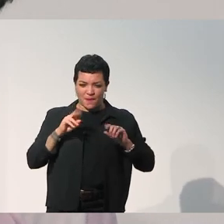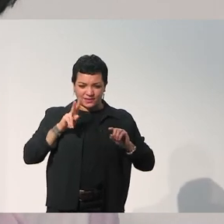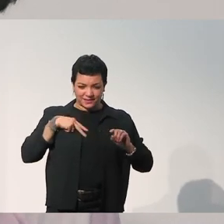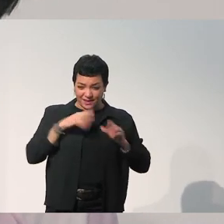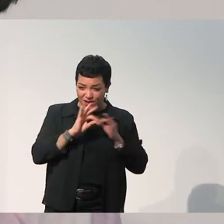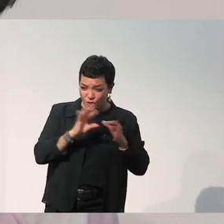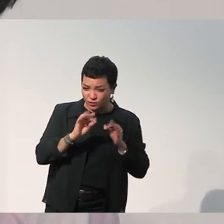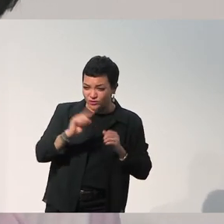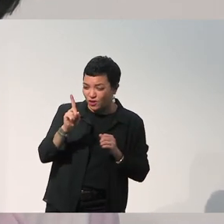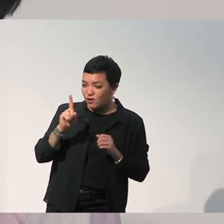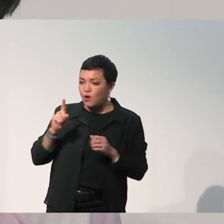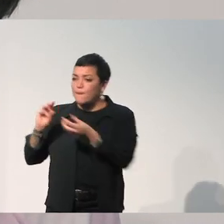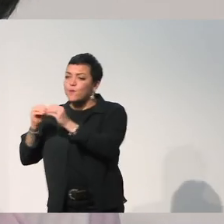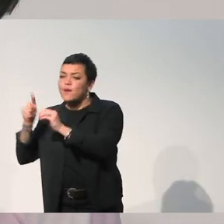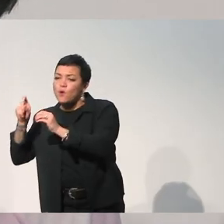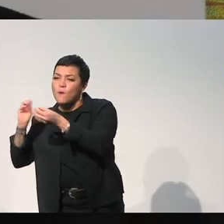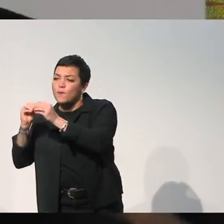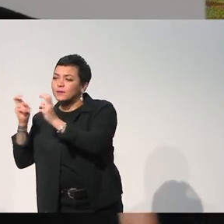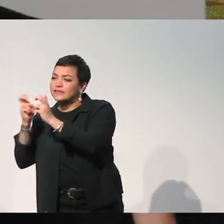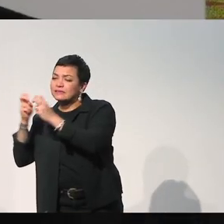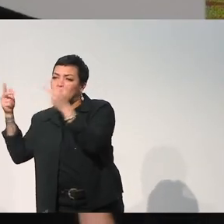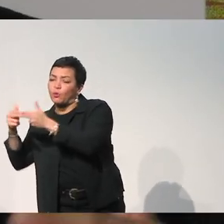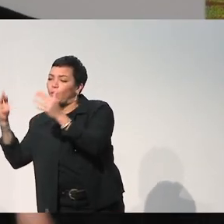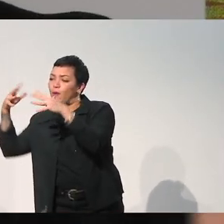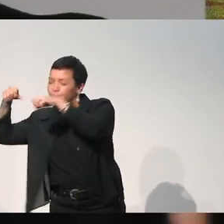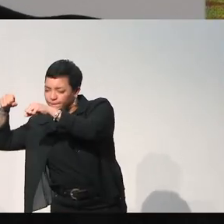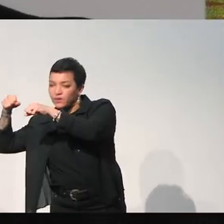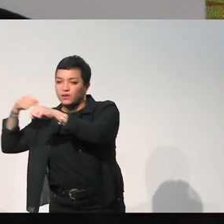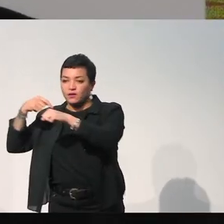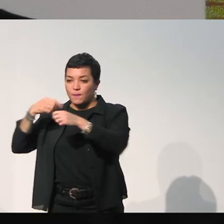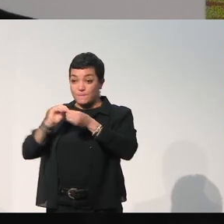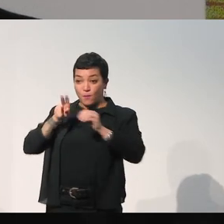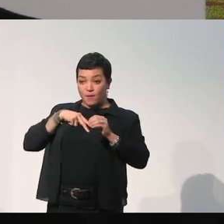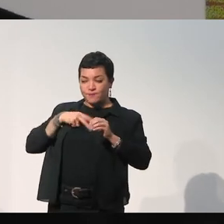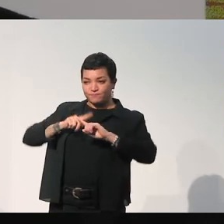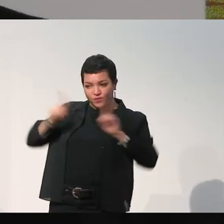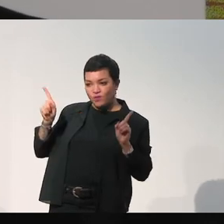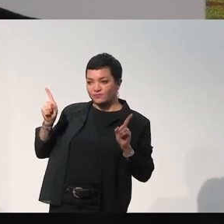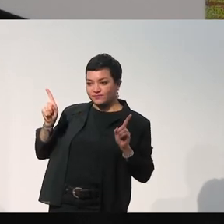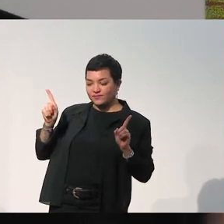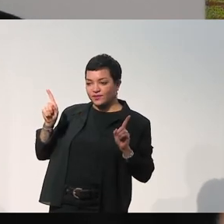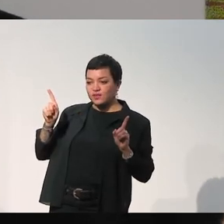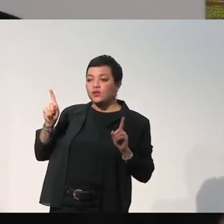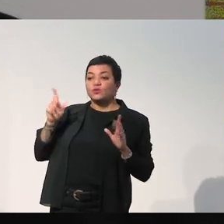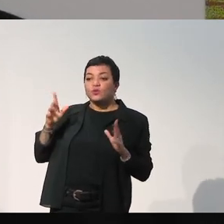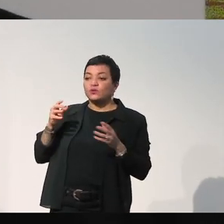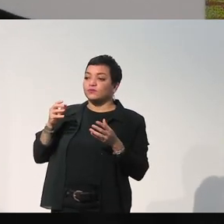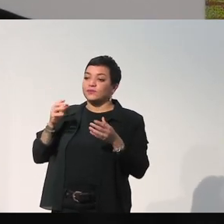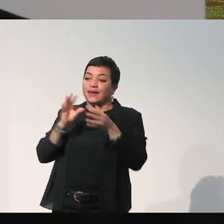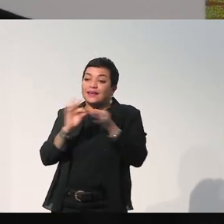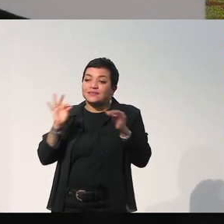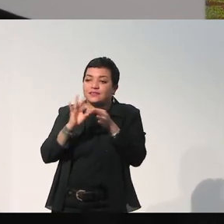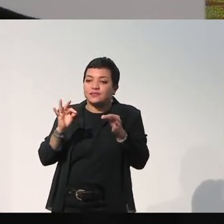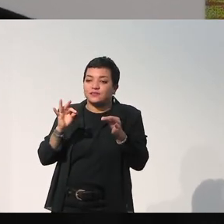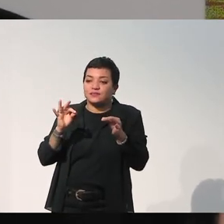d'électricité et d'eau n'étaient plus les miens, et qu'il y avait d'auteurs libanais qui allaient le faire, et qui l'ont fait d'ailleurs très bien par la suite. Donc l'abandon de ce récit-là, c'était